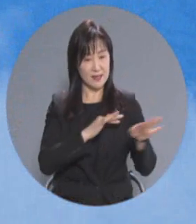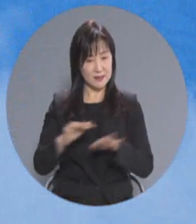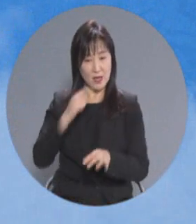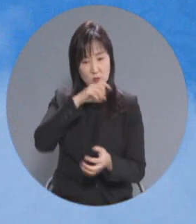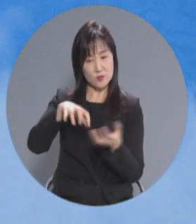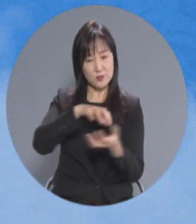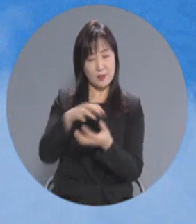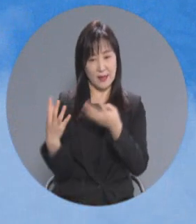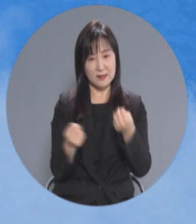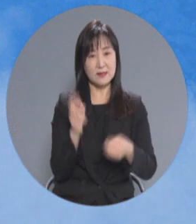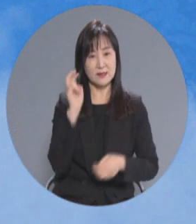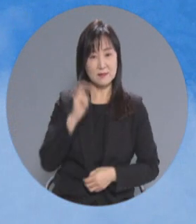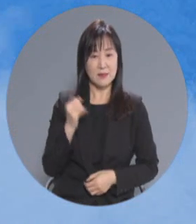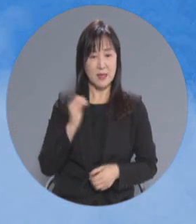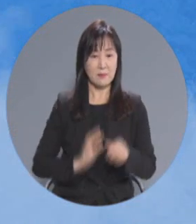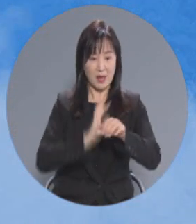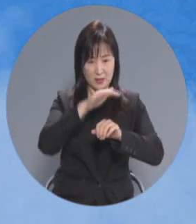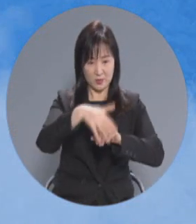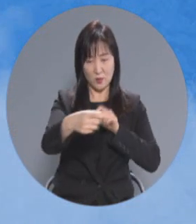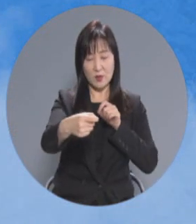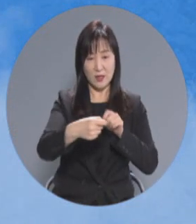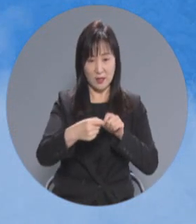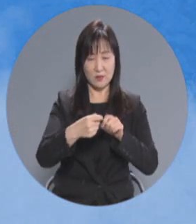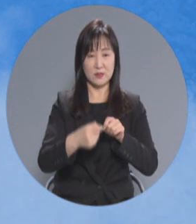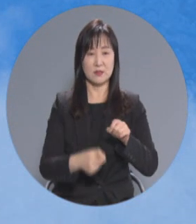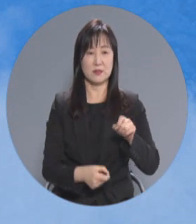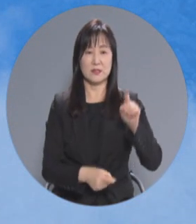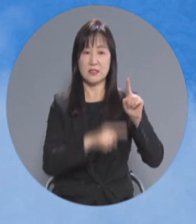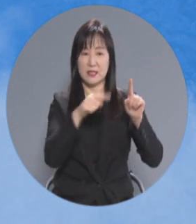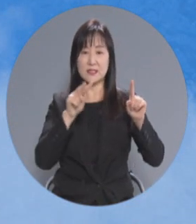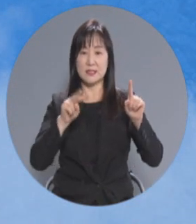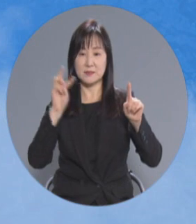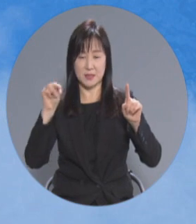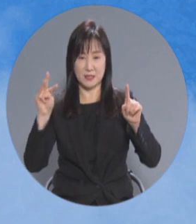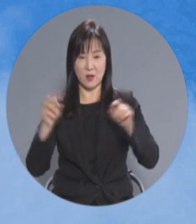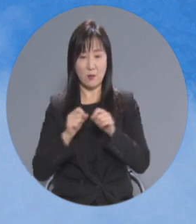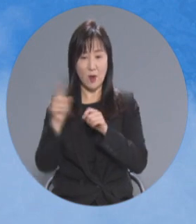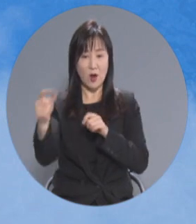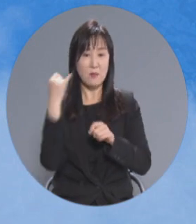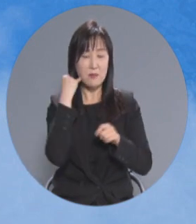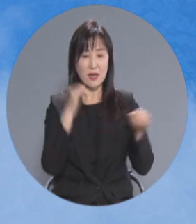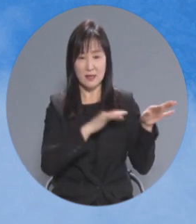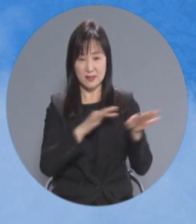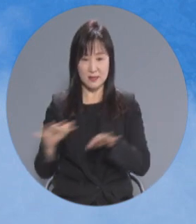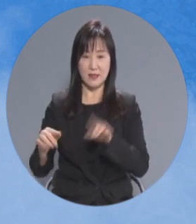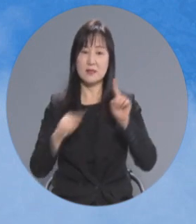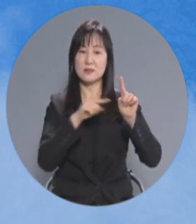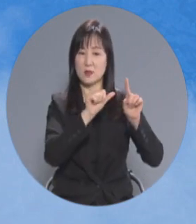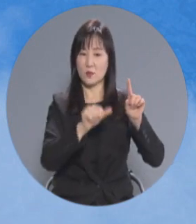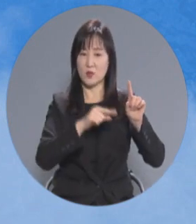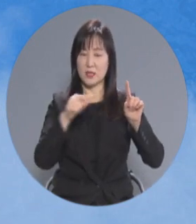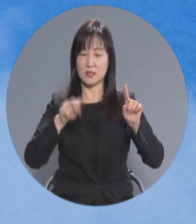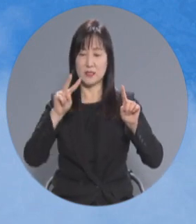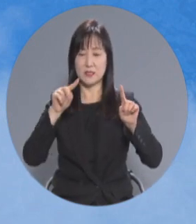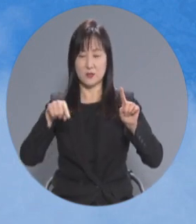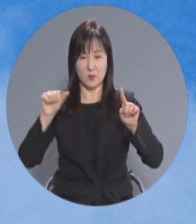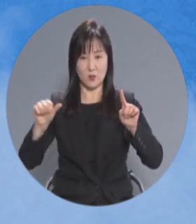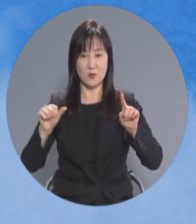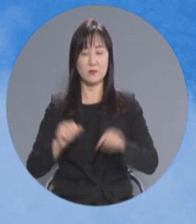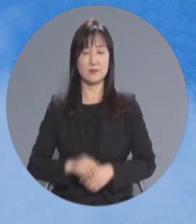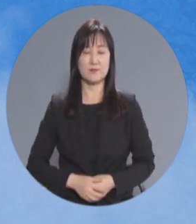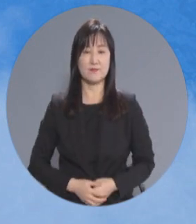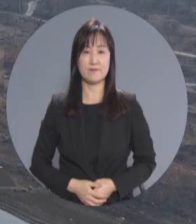많겠습니다 파도는 남의 서보 앞바다에서 1 에서 2m 먼 바다에서 1.5 에서 2.5m 로